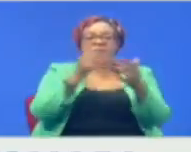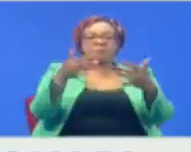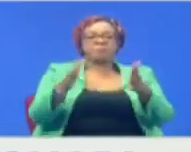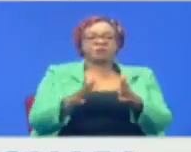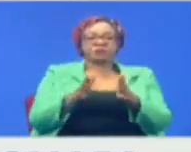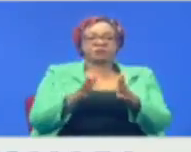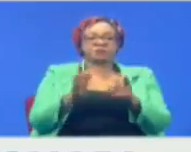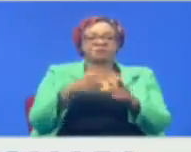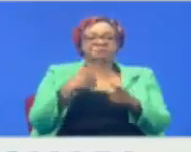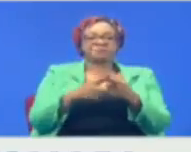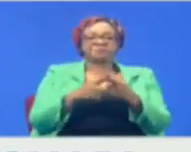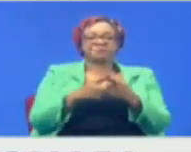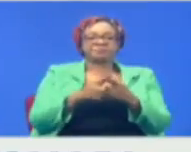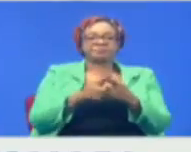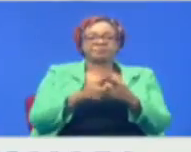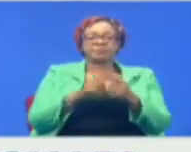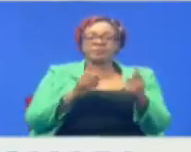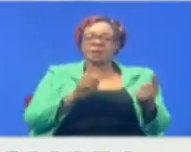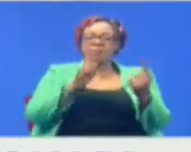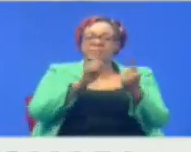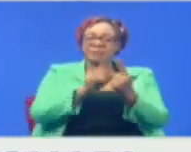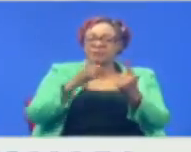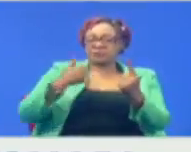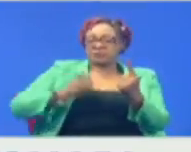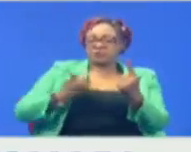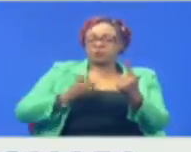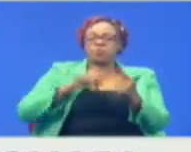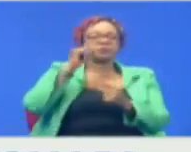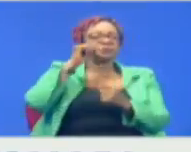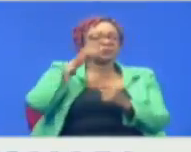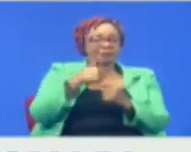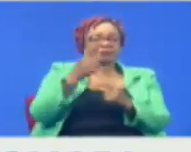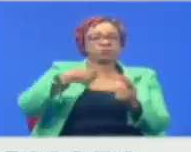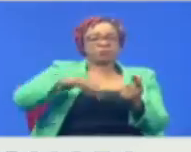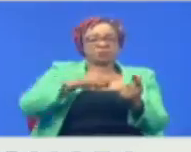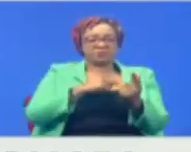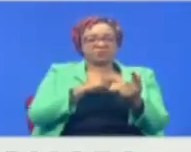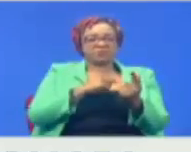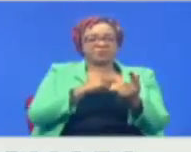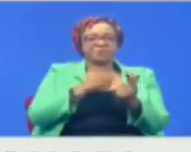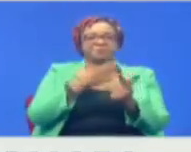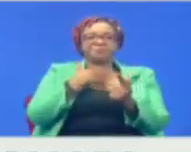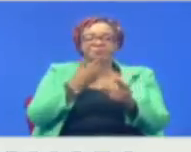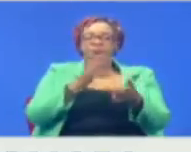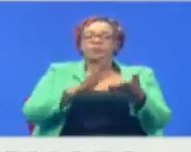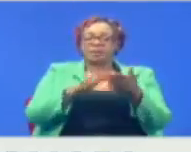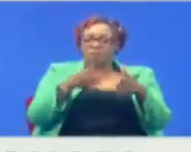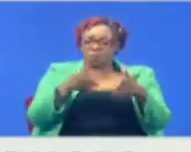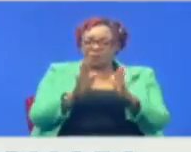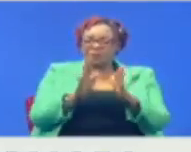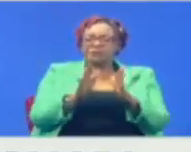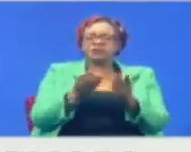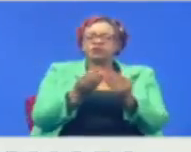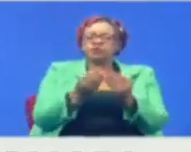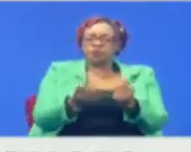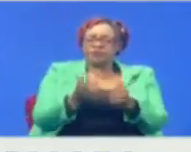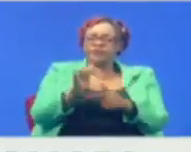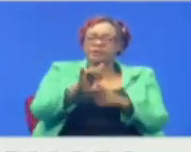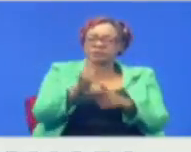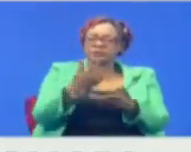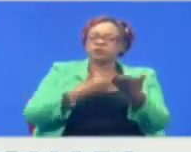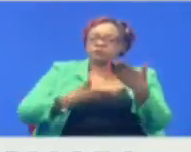like I met a lady who was very nice to us, and I would like to become her. The way she handled us and talked to